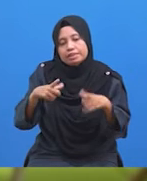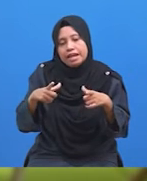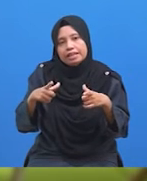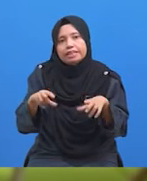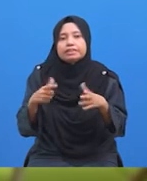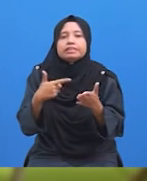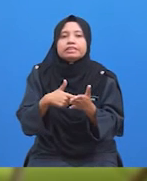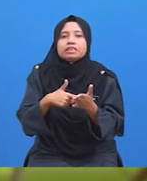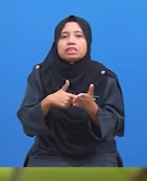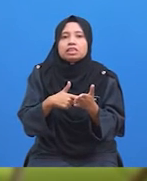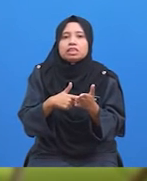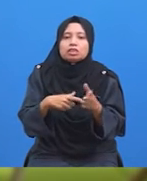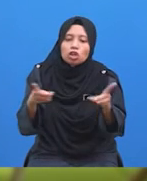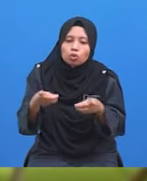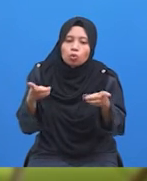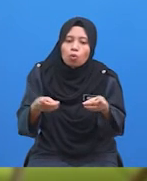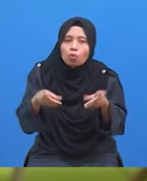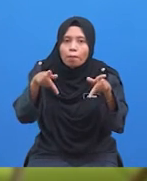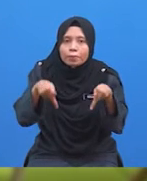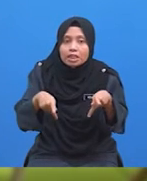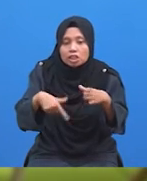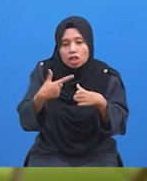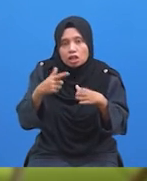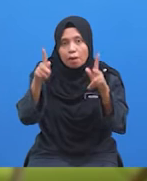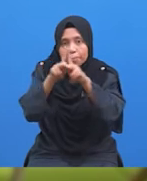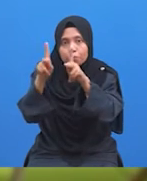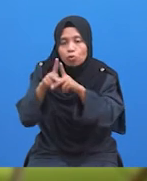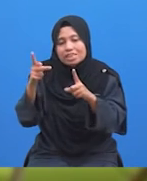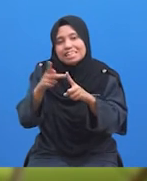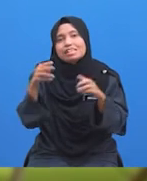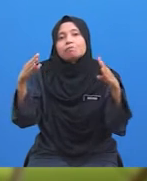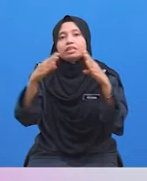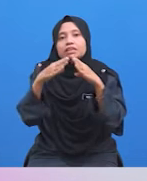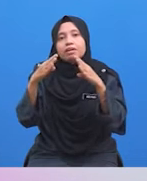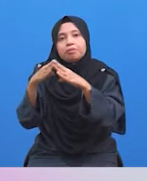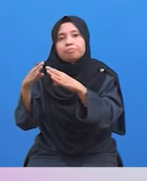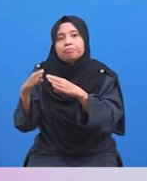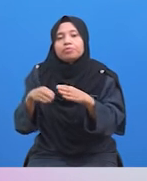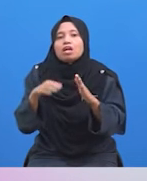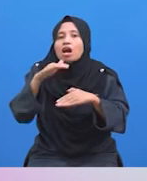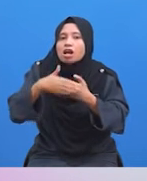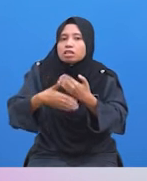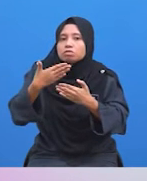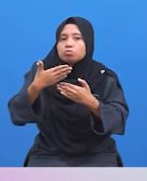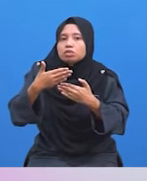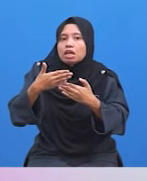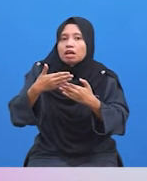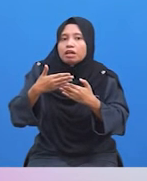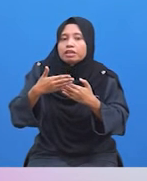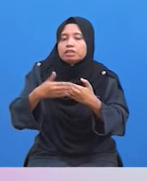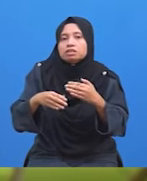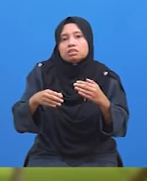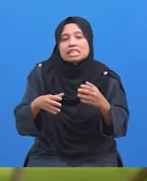lain-lain lagi mendorong pelajar 2 Banda berhijrah ke Bandar kemudahan pembantaran